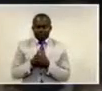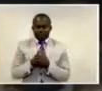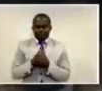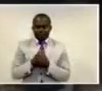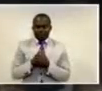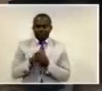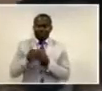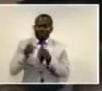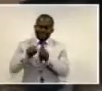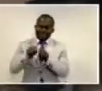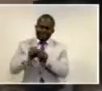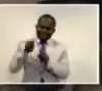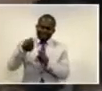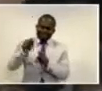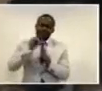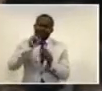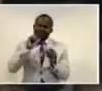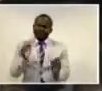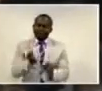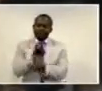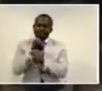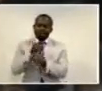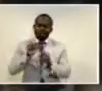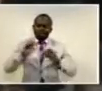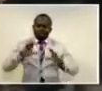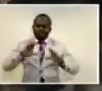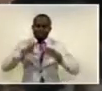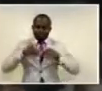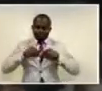biriya nabyo ntabwo twabana nabyo